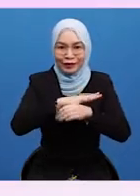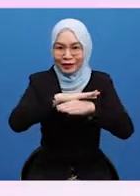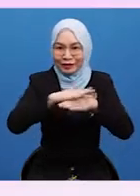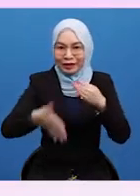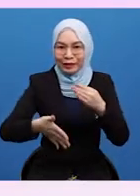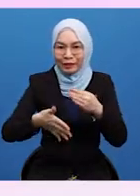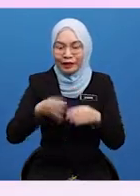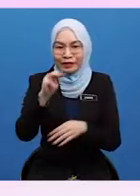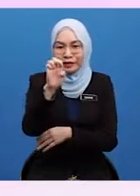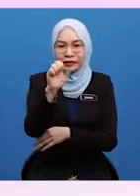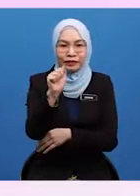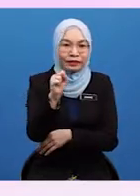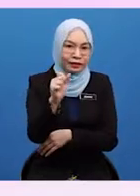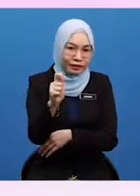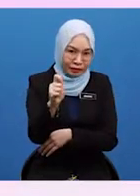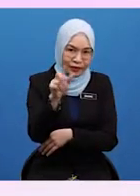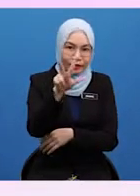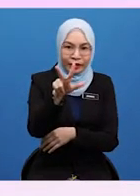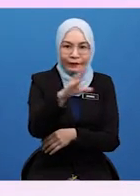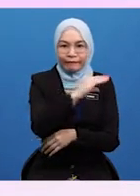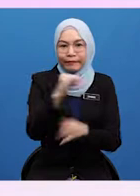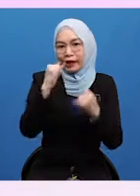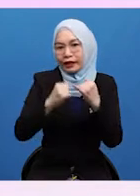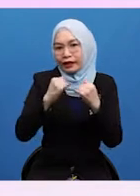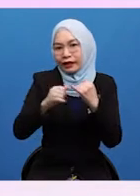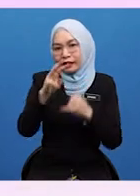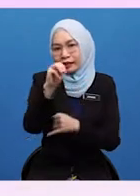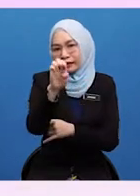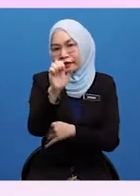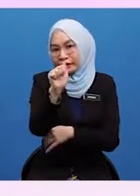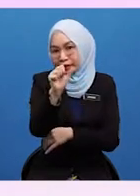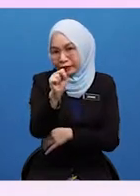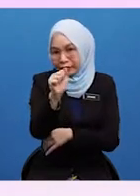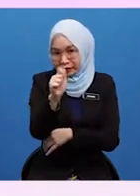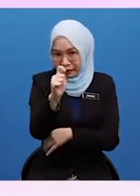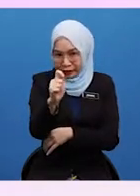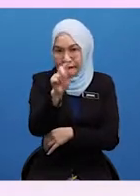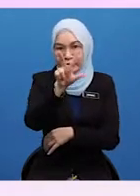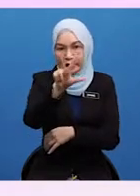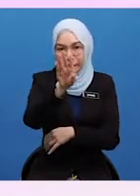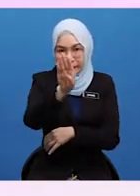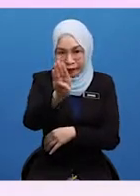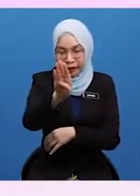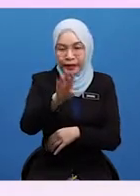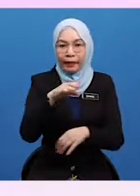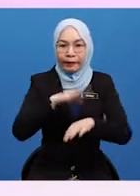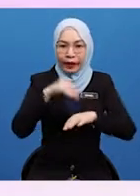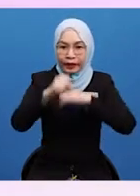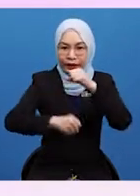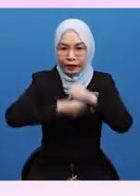terakhir adalah message lebih yang dilancarkan pada tahun 2014